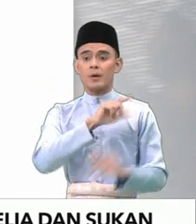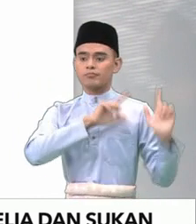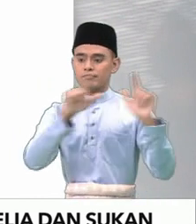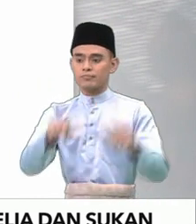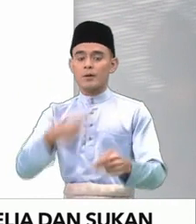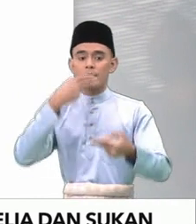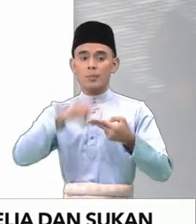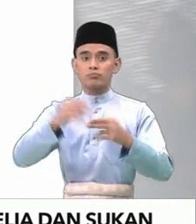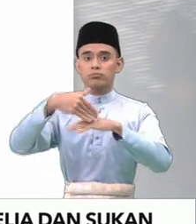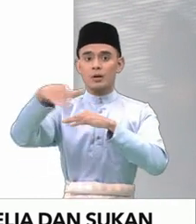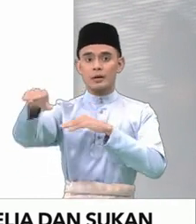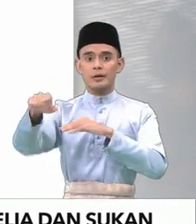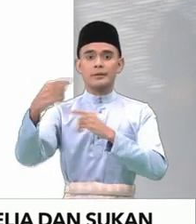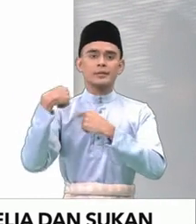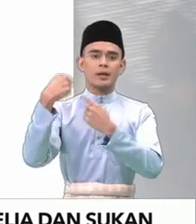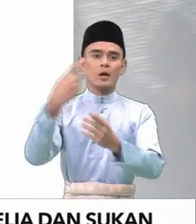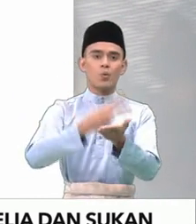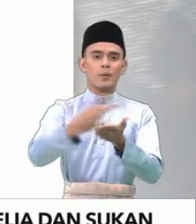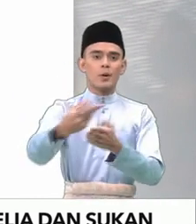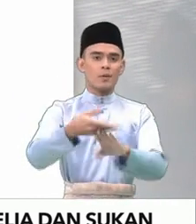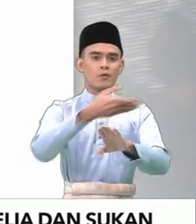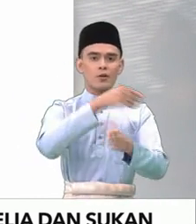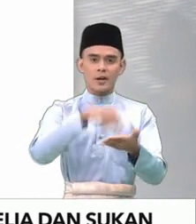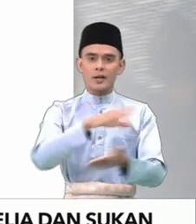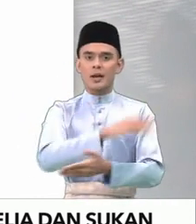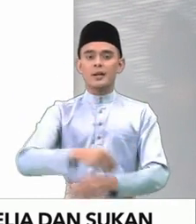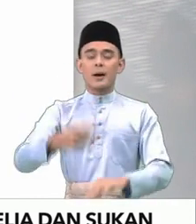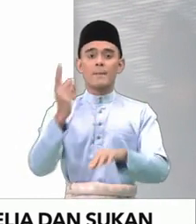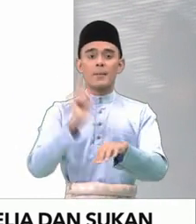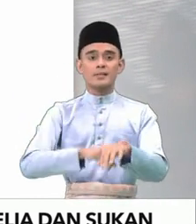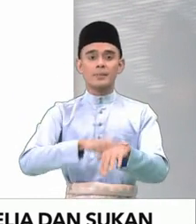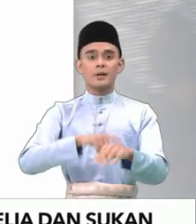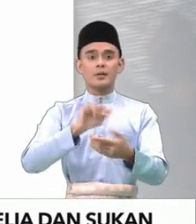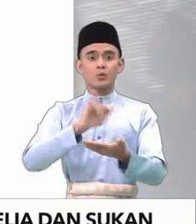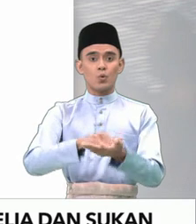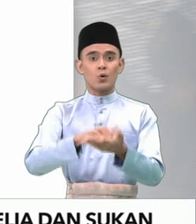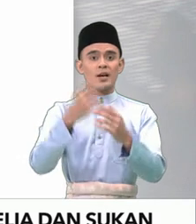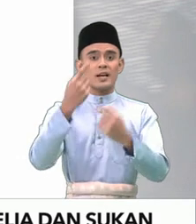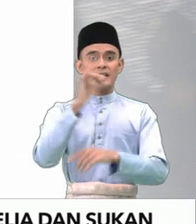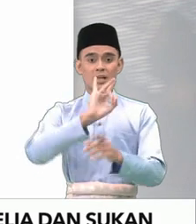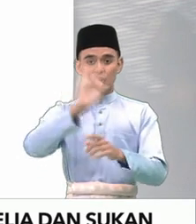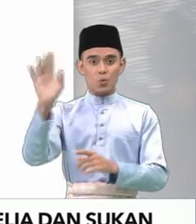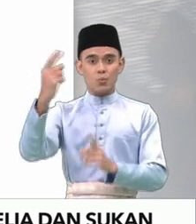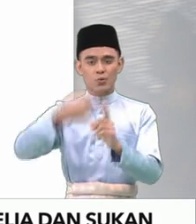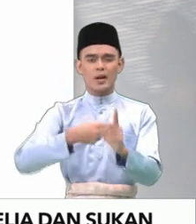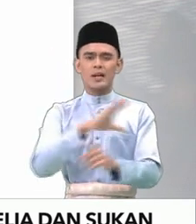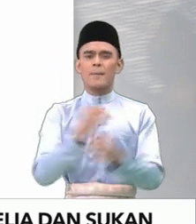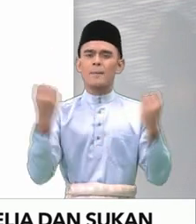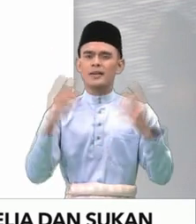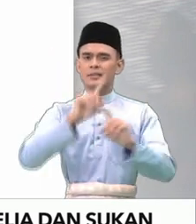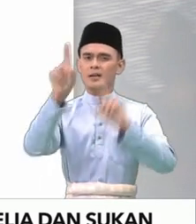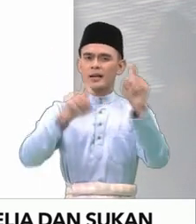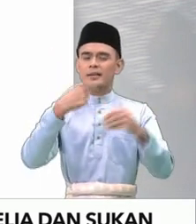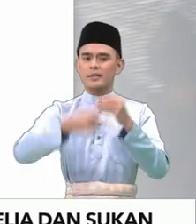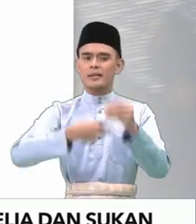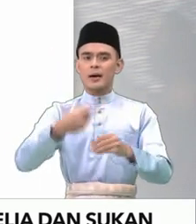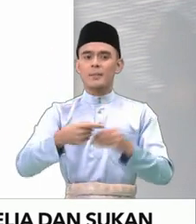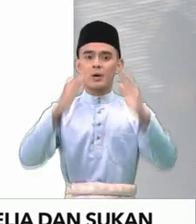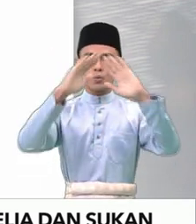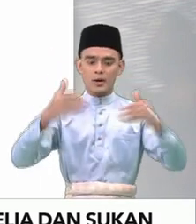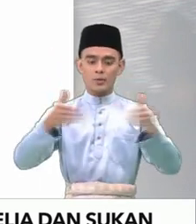berkenaan telah dihantar sejak 2 minggu lalu katanya tempo notice adalah sebulan dan masih ramah yang bertanya mengenai rumah terbuka